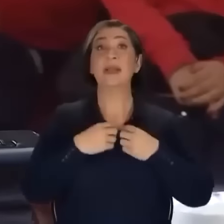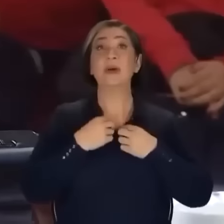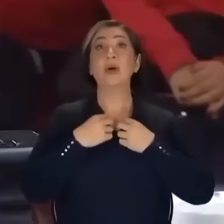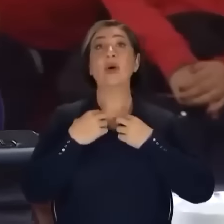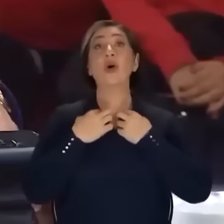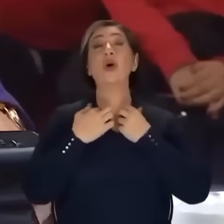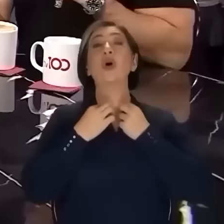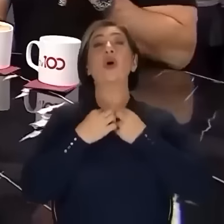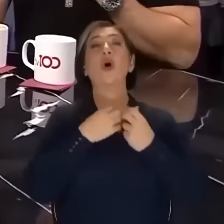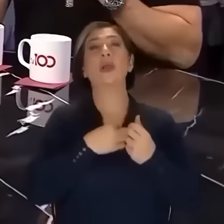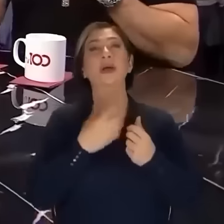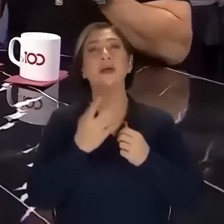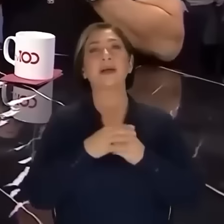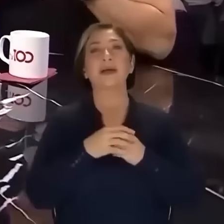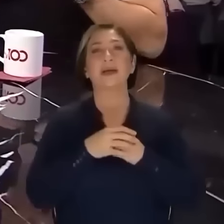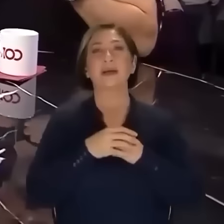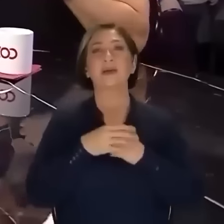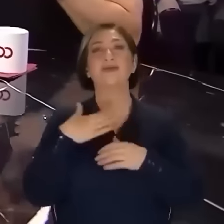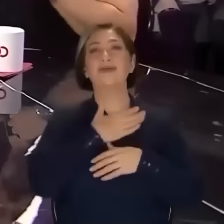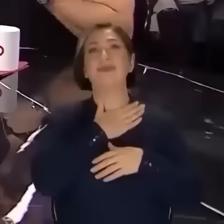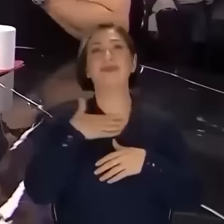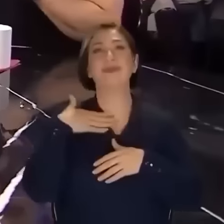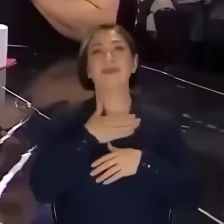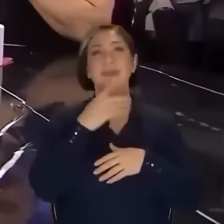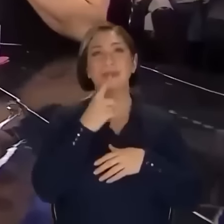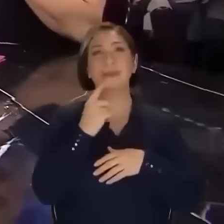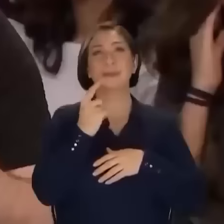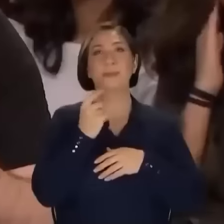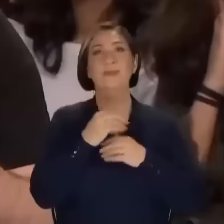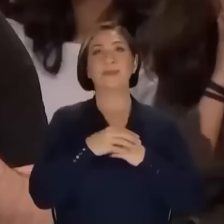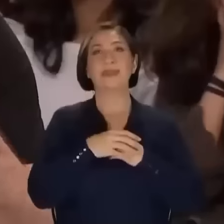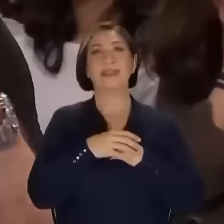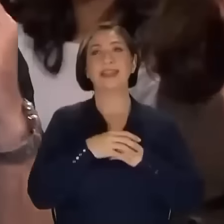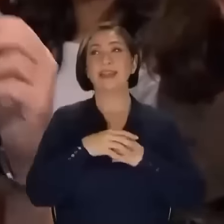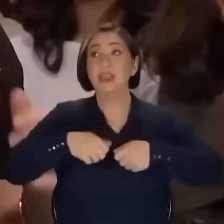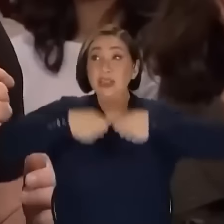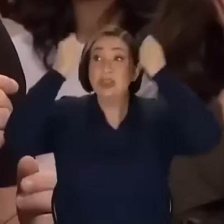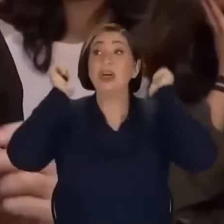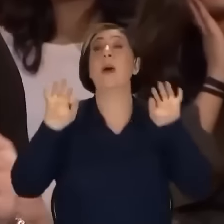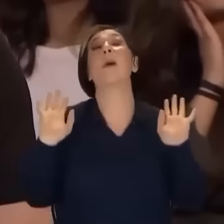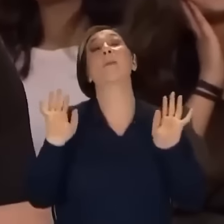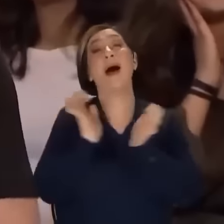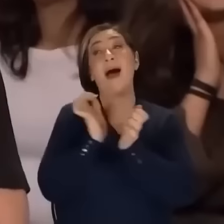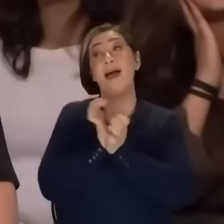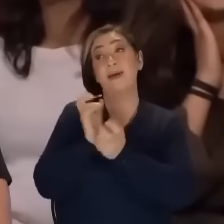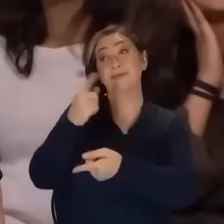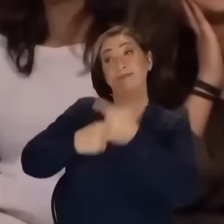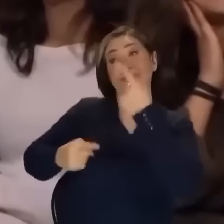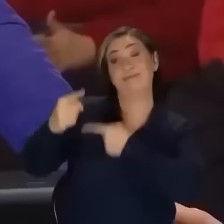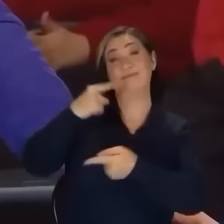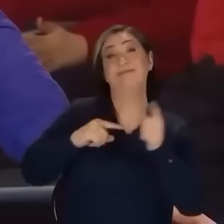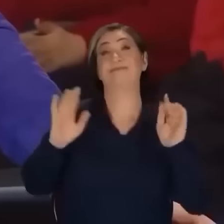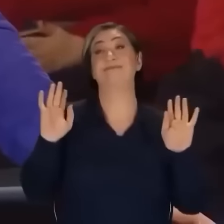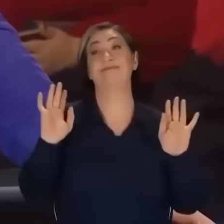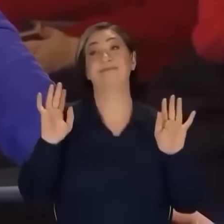ki kolyesi ne yapıyor bir sürtünüyor mu biraz çıkaramam aile ya di gar Biz